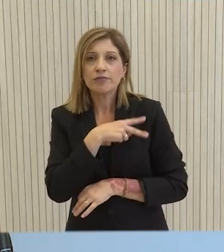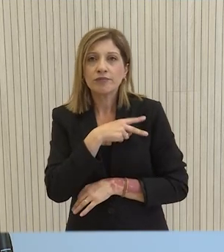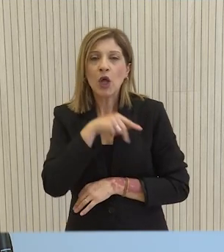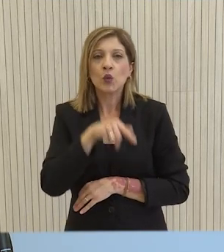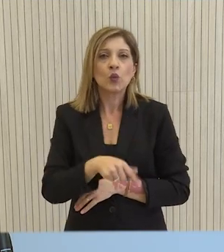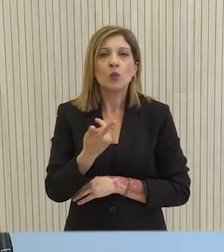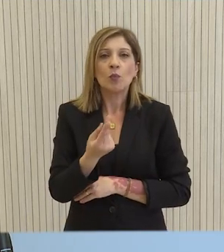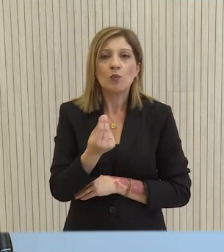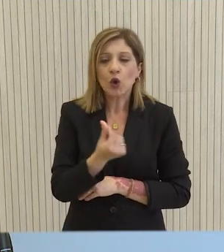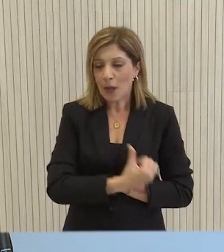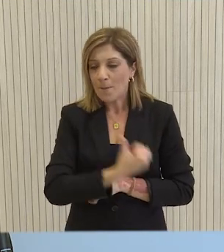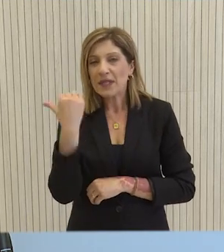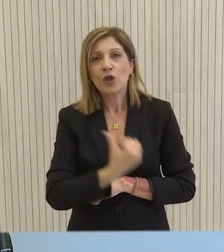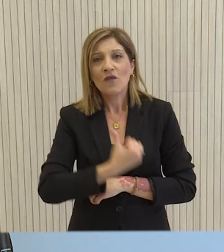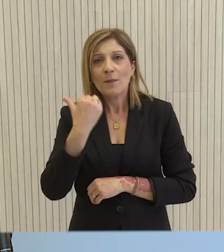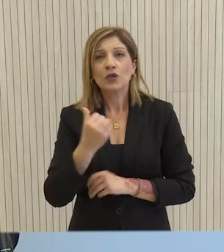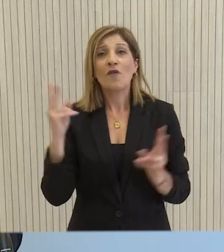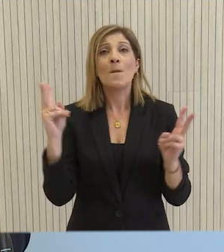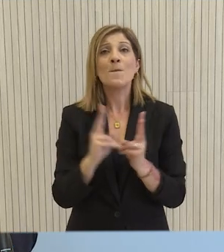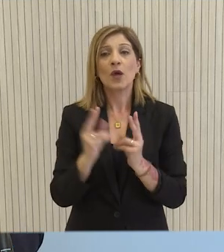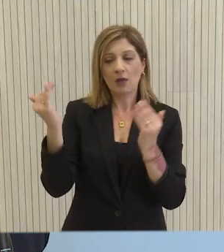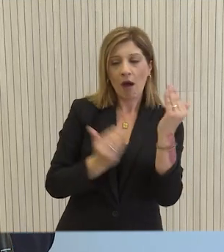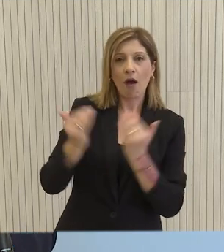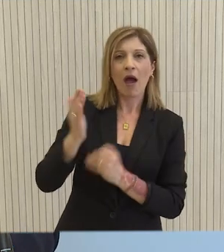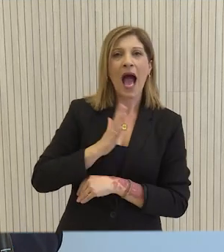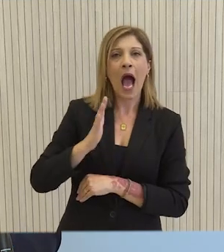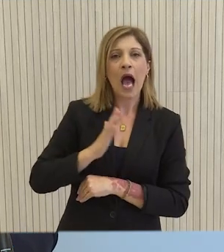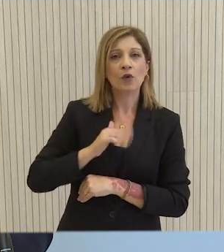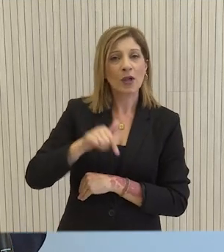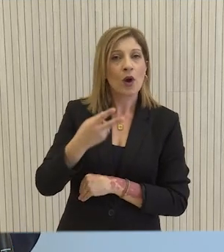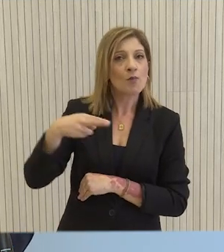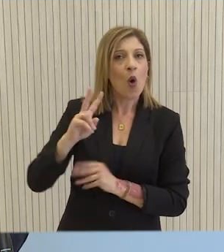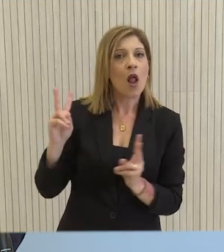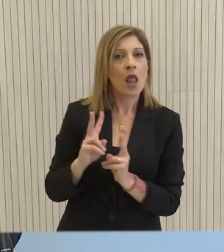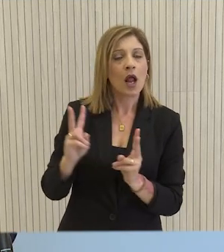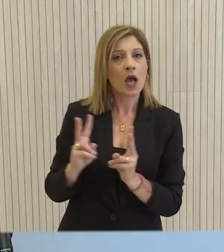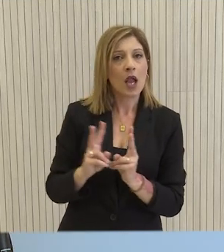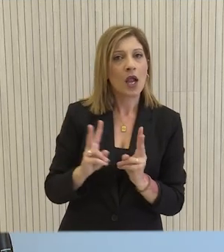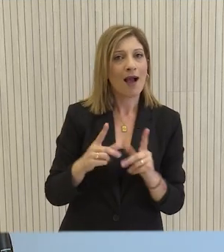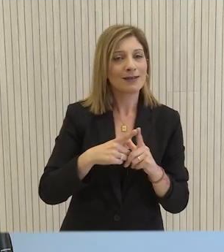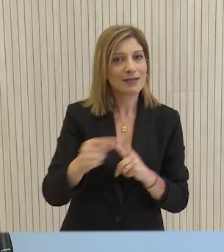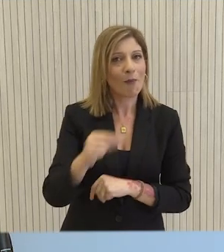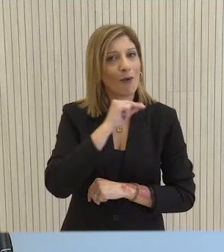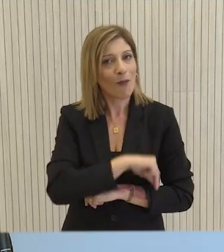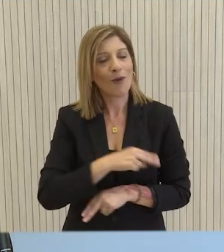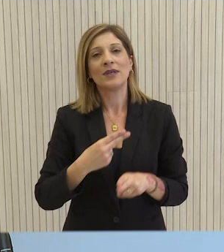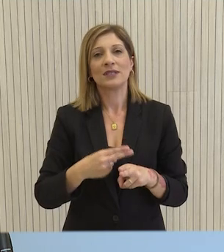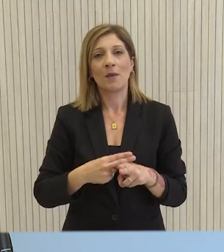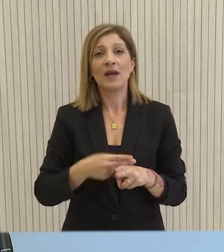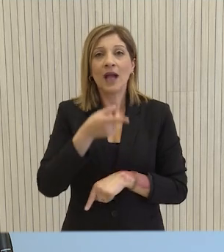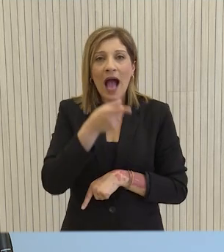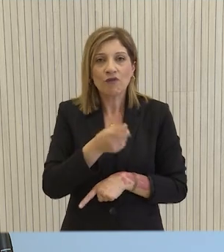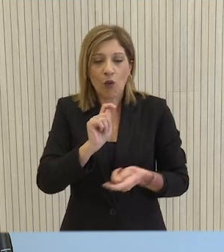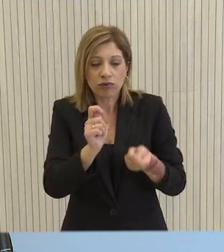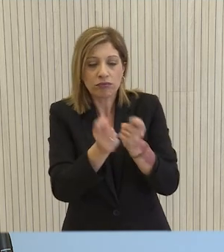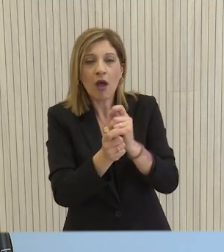κατά 50% οι επιστροφές, έχουν μειωθεί κατά 50% οι αφίξεις. Και η υλοποίηση αυτή τη πολύ σημαντική